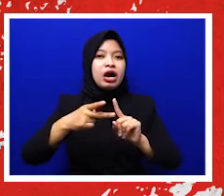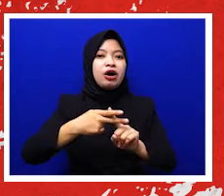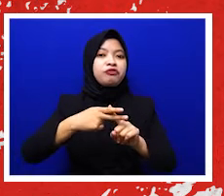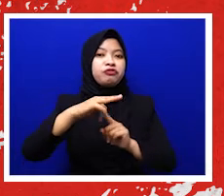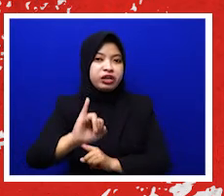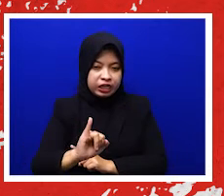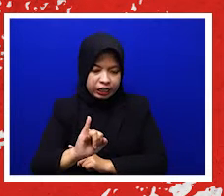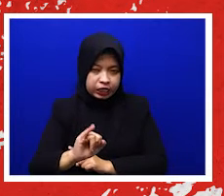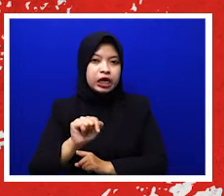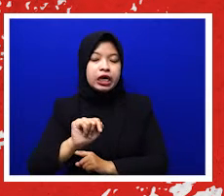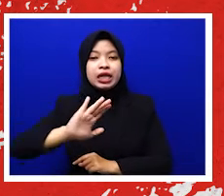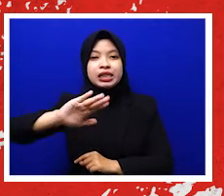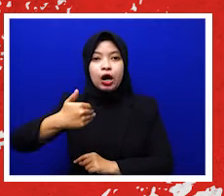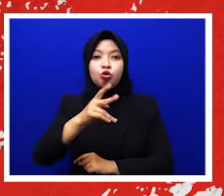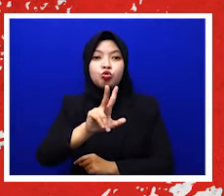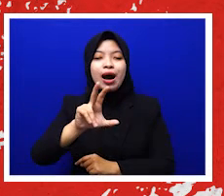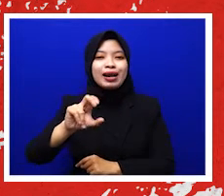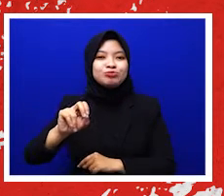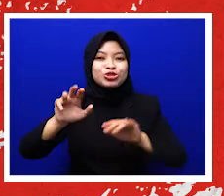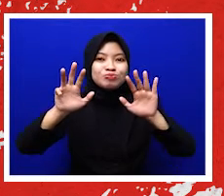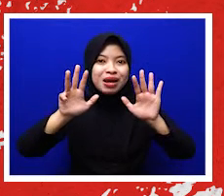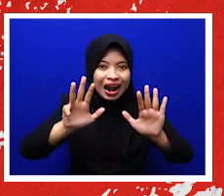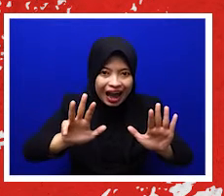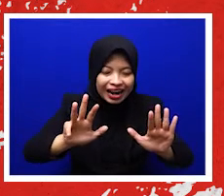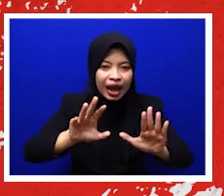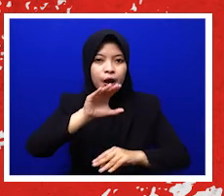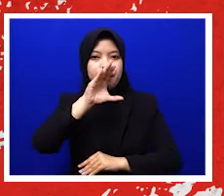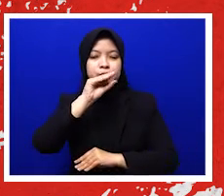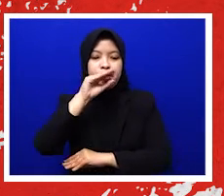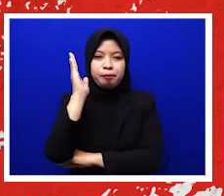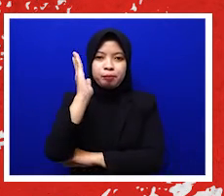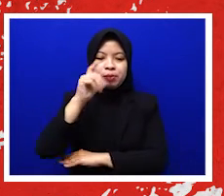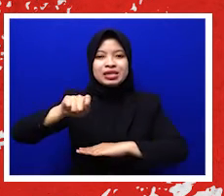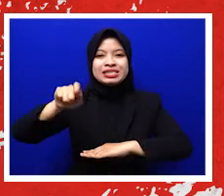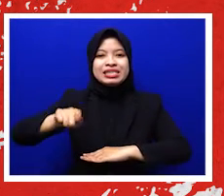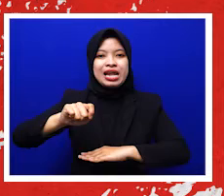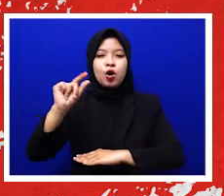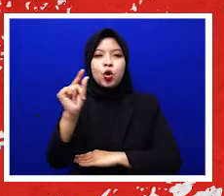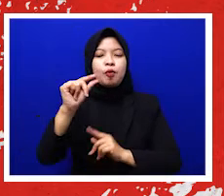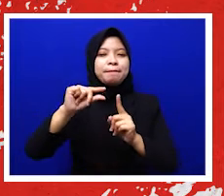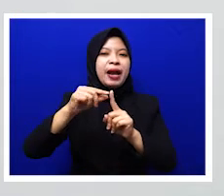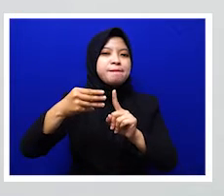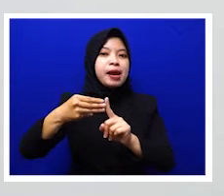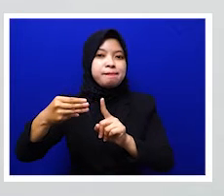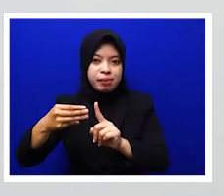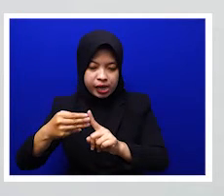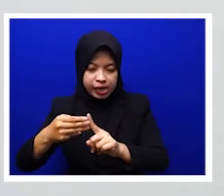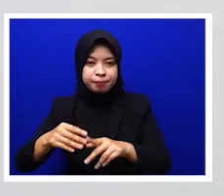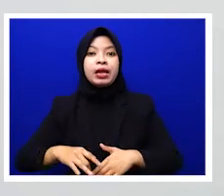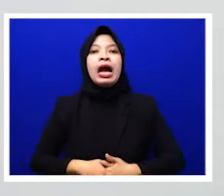itu pada tahun 2009 itu berpidato di sidang umum PBB. Ya,